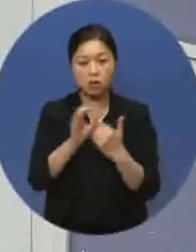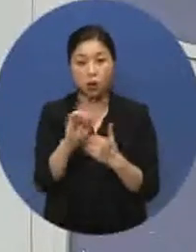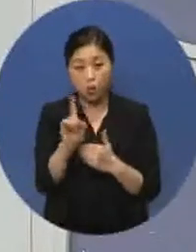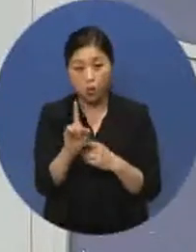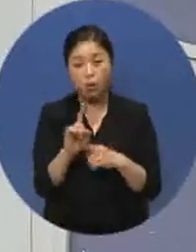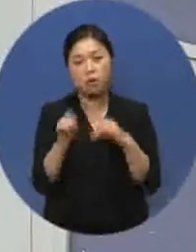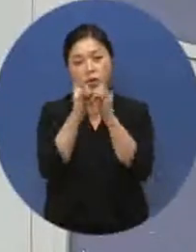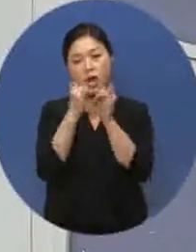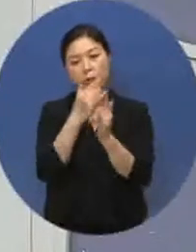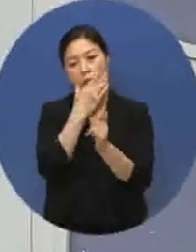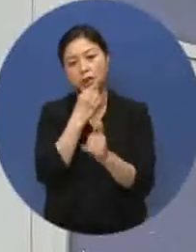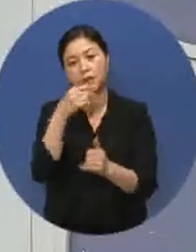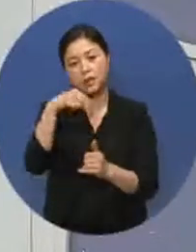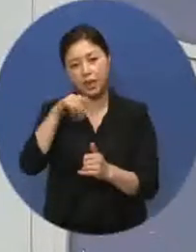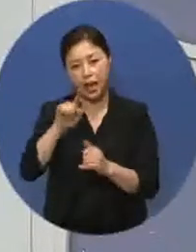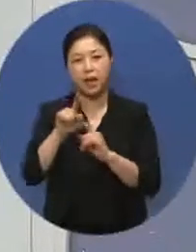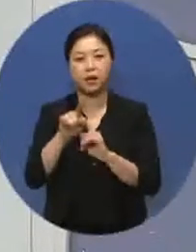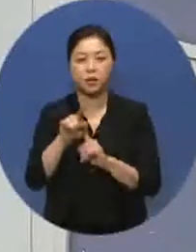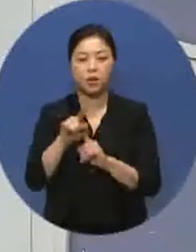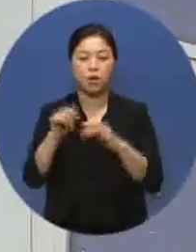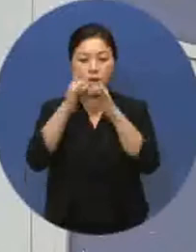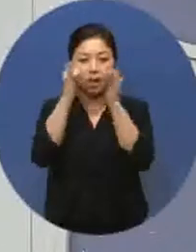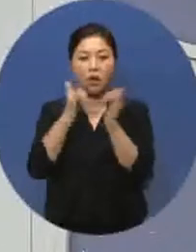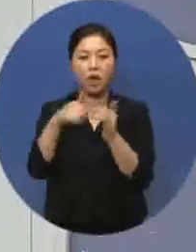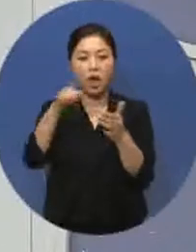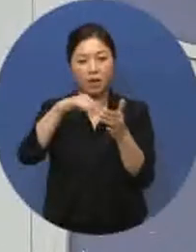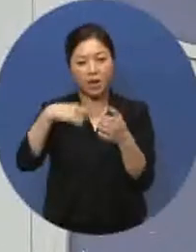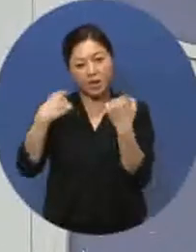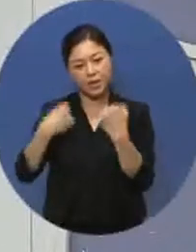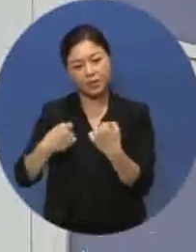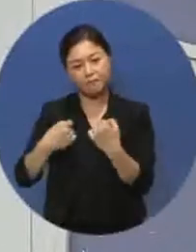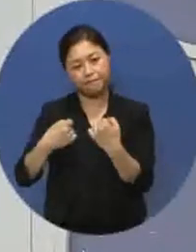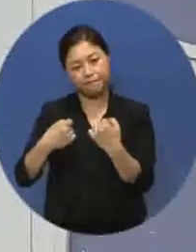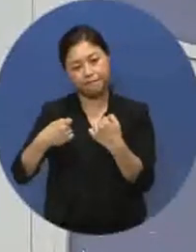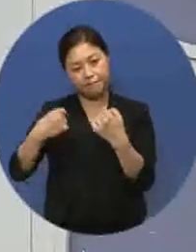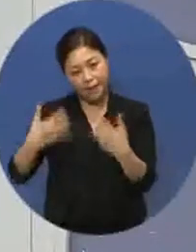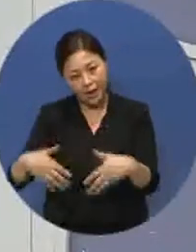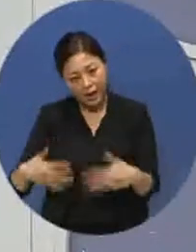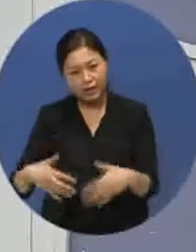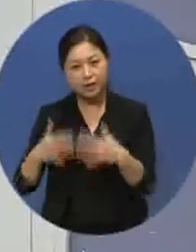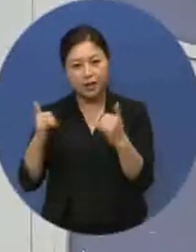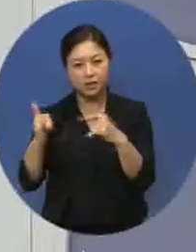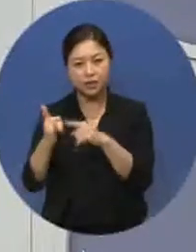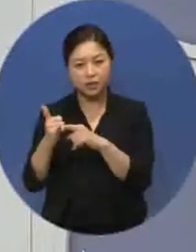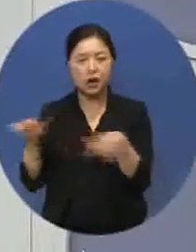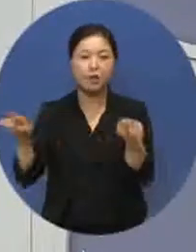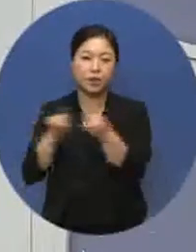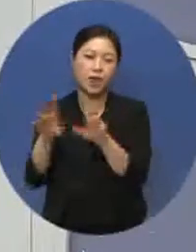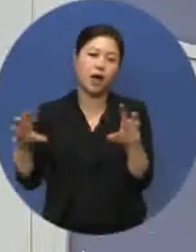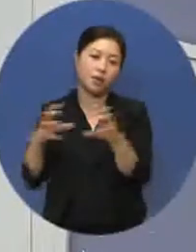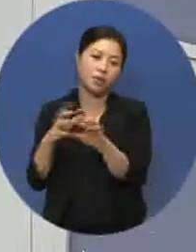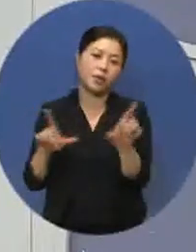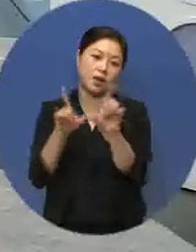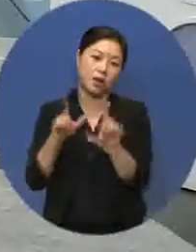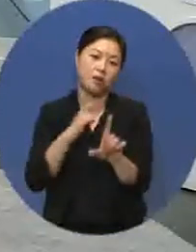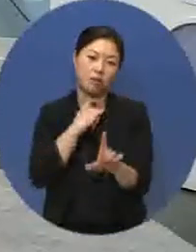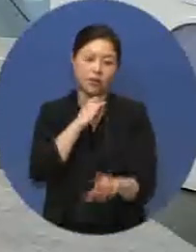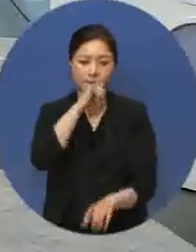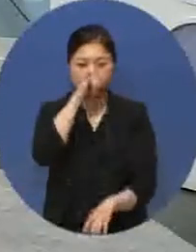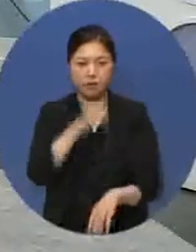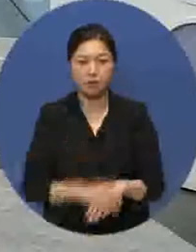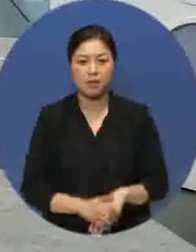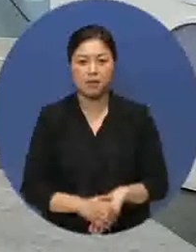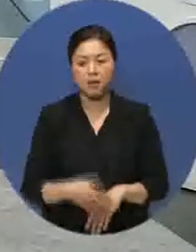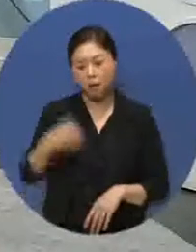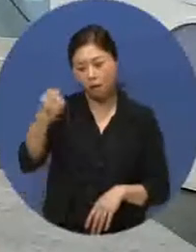뿐만 아니라 사회복지사로서 우리 사회의 어떤 소외된 분들과 함께 생활하고 싶은 게 제 소망입니다. 아, 참 좋은